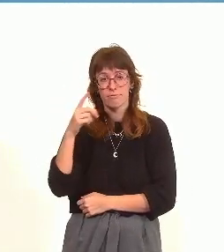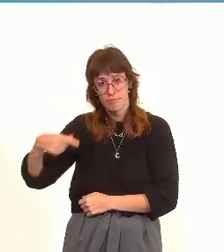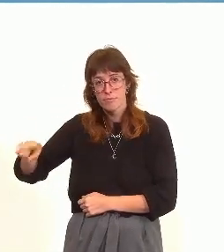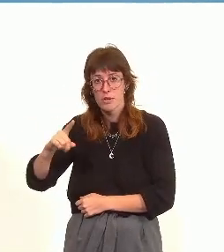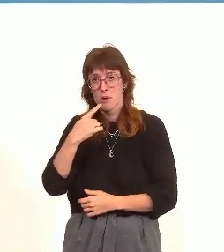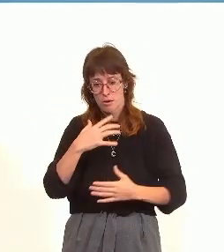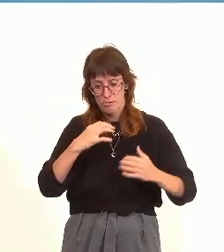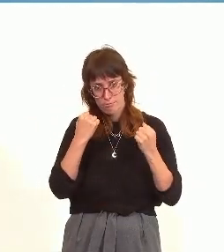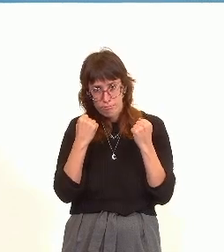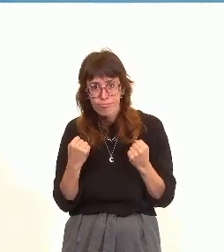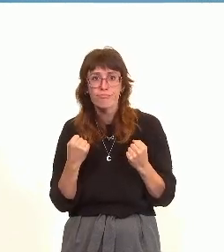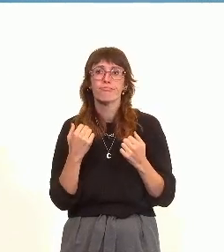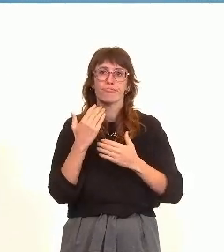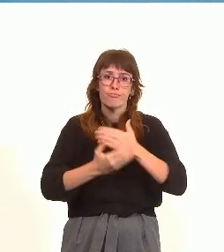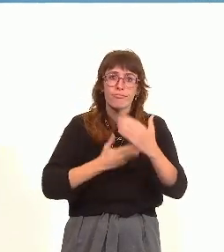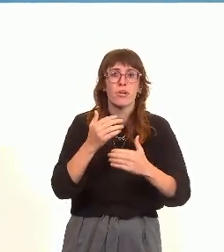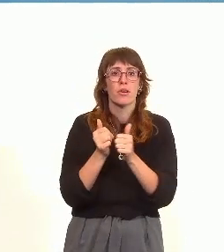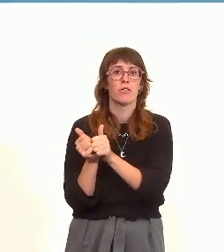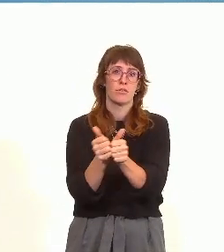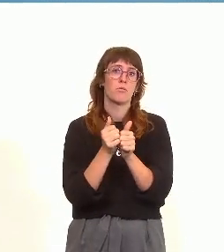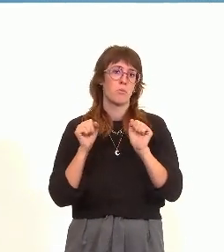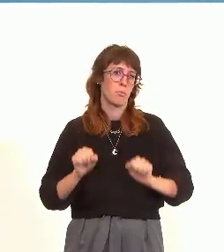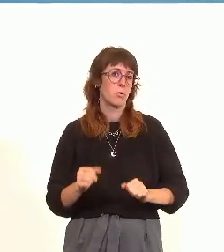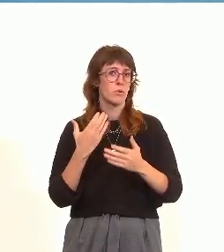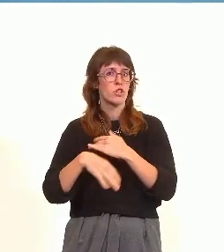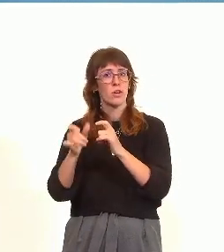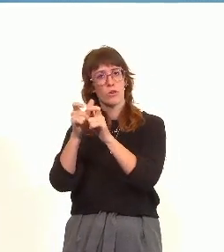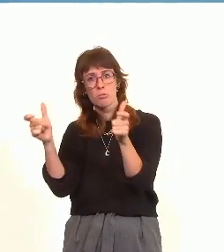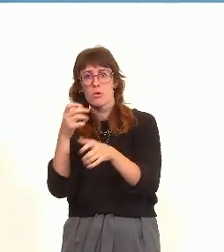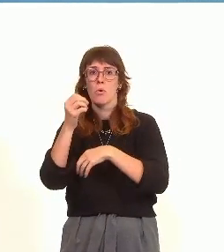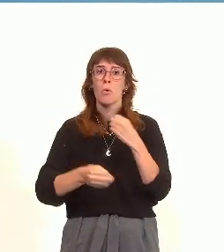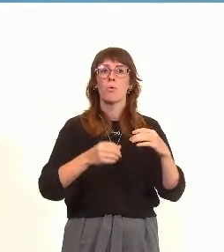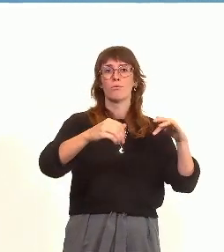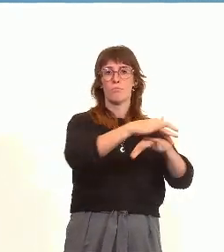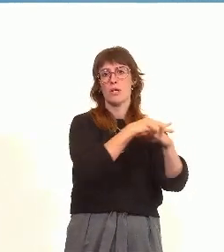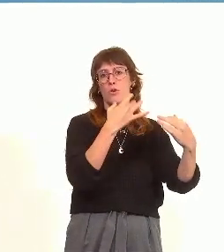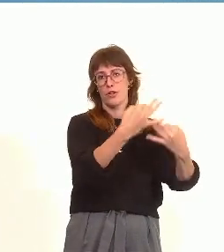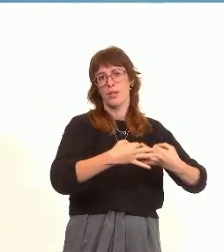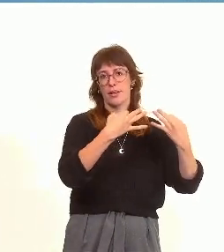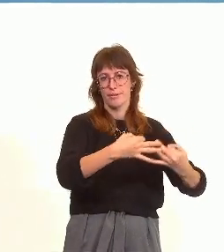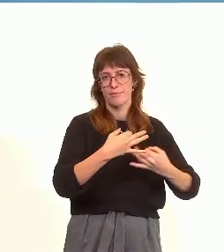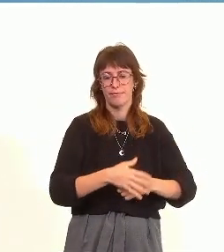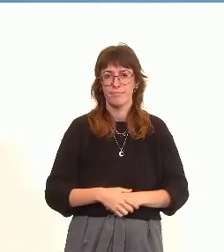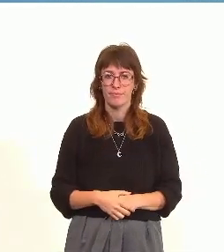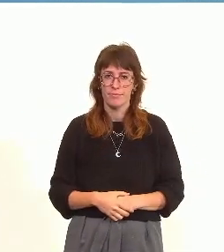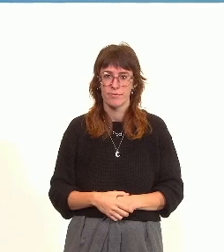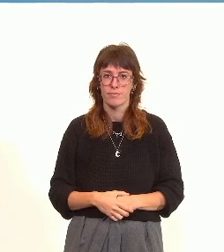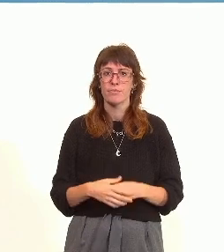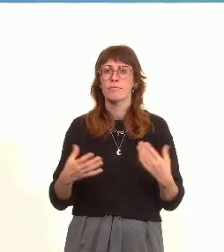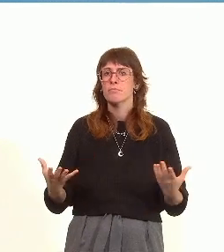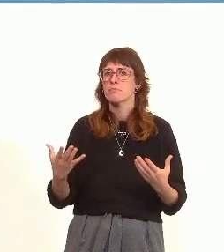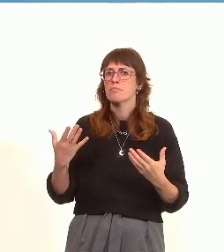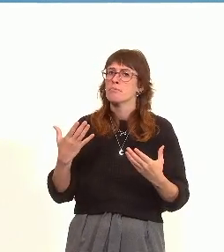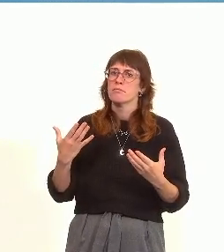au sein des structures et dans le milieu ordinaire. Nous le ferons avec les porteurs de projets, nous le ferons avec les experts, nous le ferons aussi avec